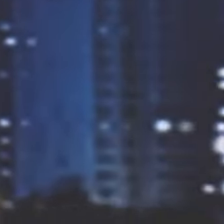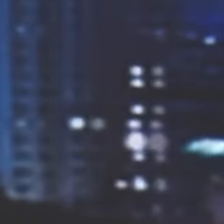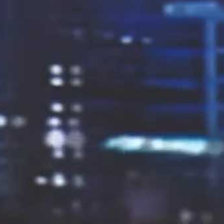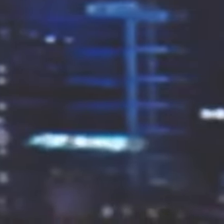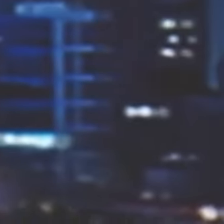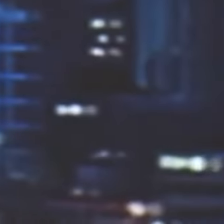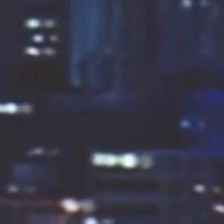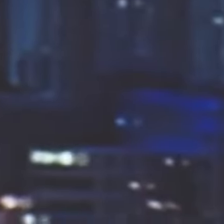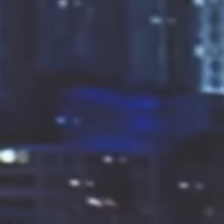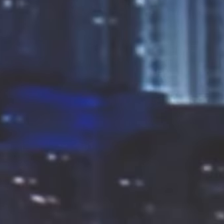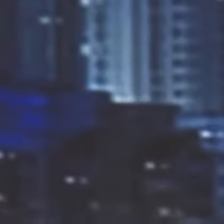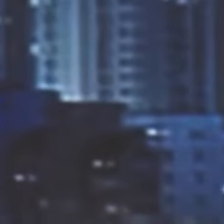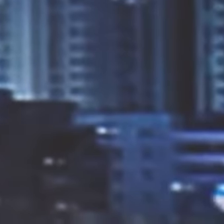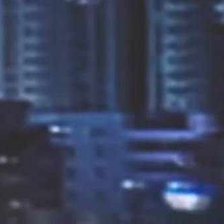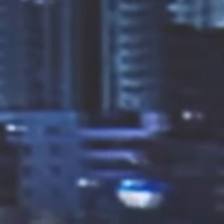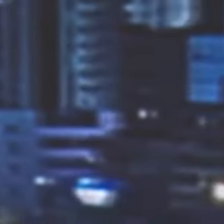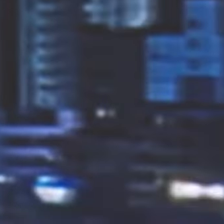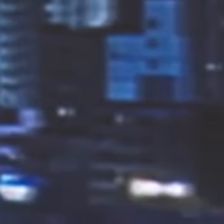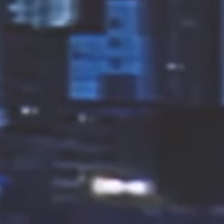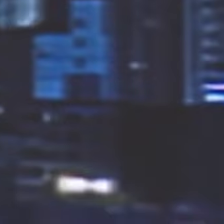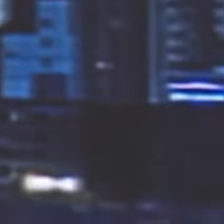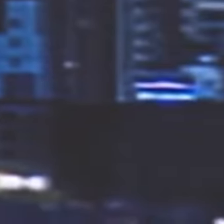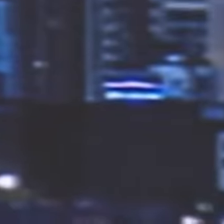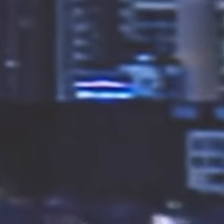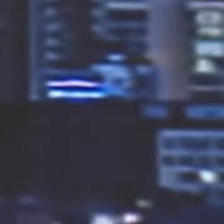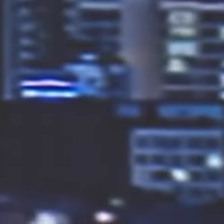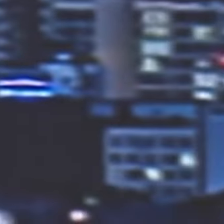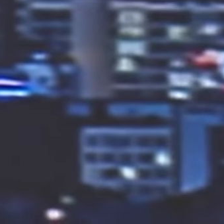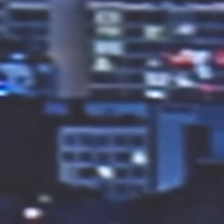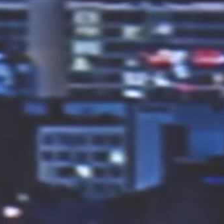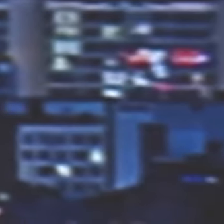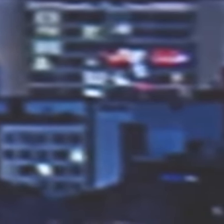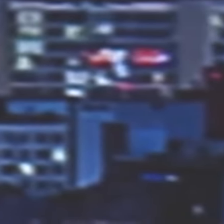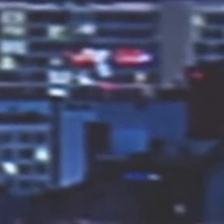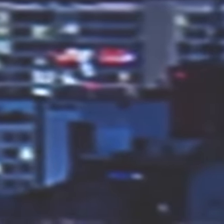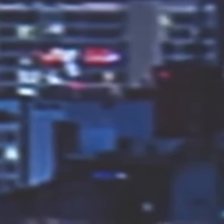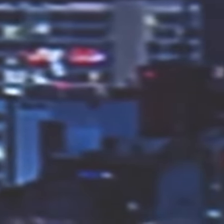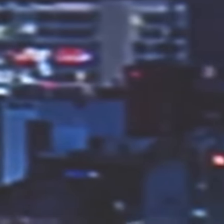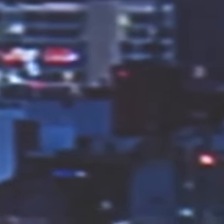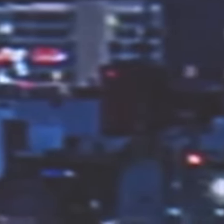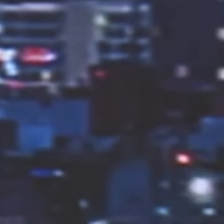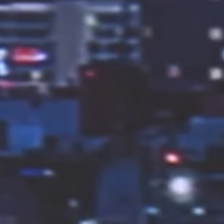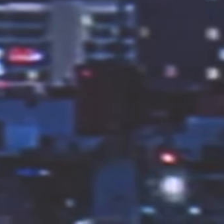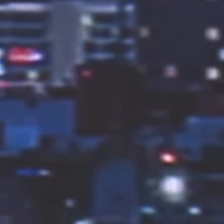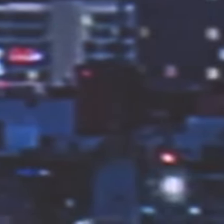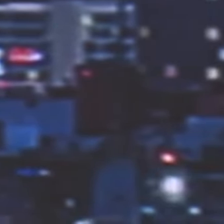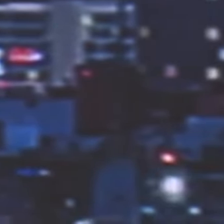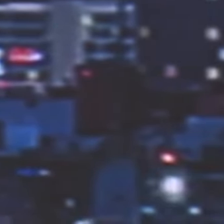시청해주셔서 고맙습니다. 저희는 저녁 6시 50분 뉴스룸에서 뵙겠습니다.